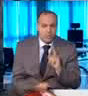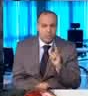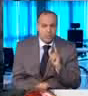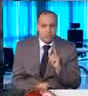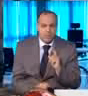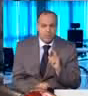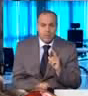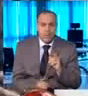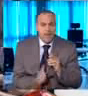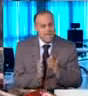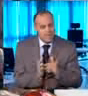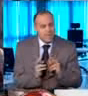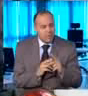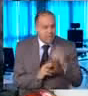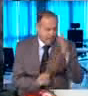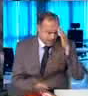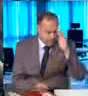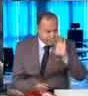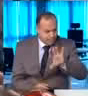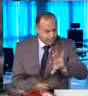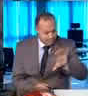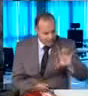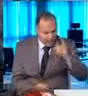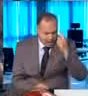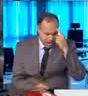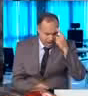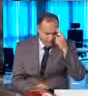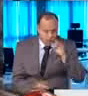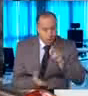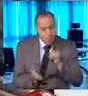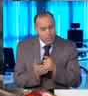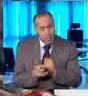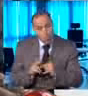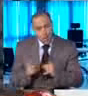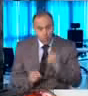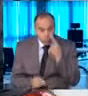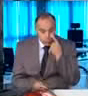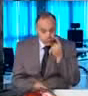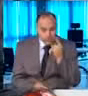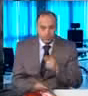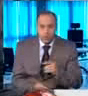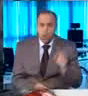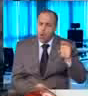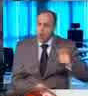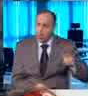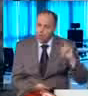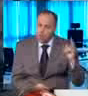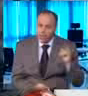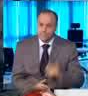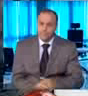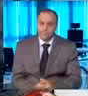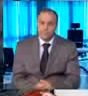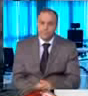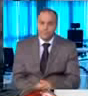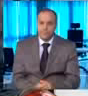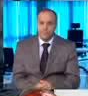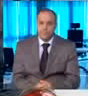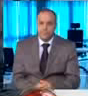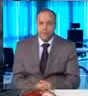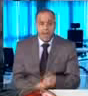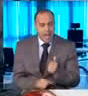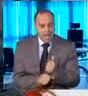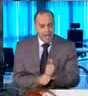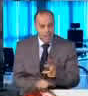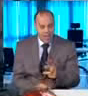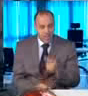مرسي وخلف باريس، معناها نشوف مدن أخرى ثم أوروبا بصفة عامة. وثم أثناء